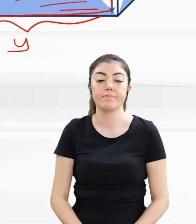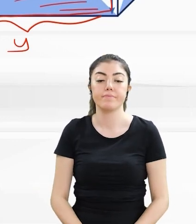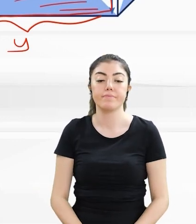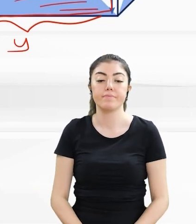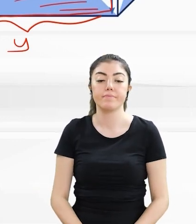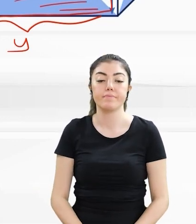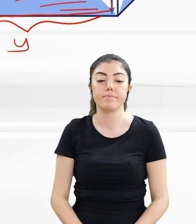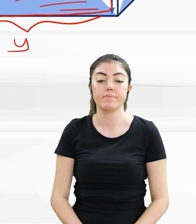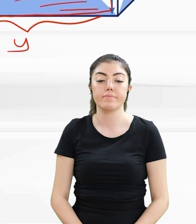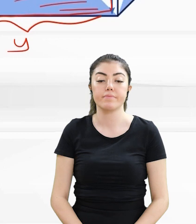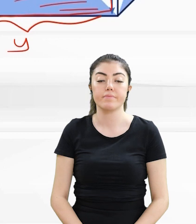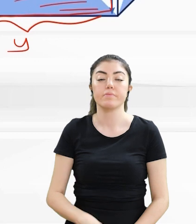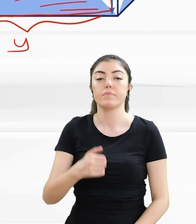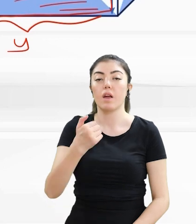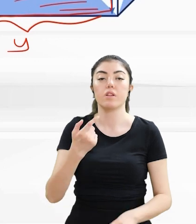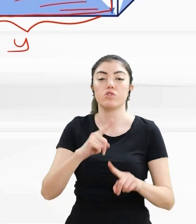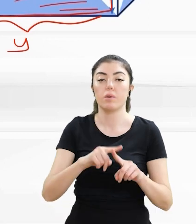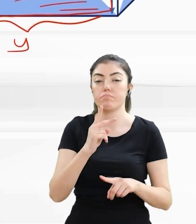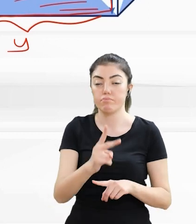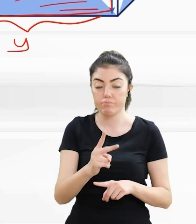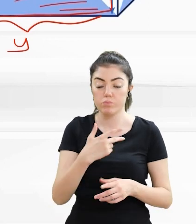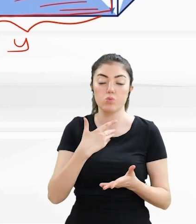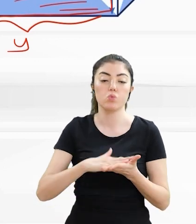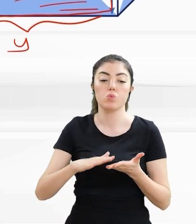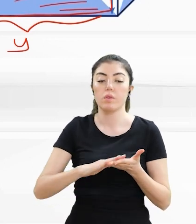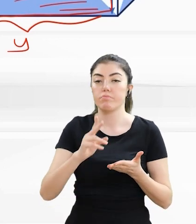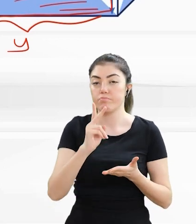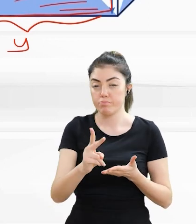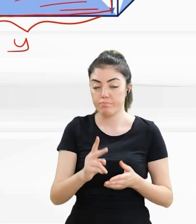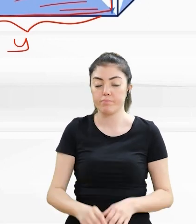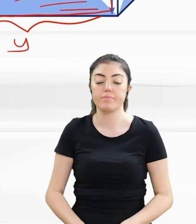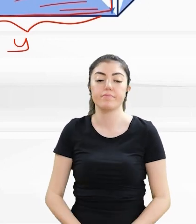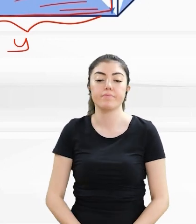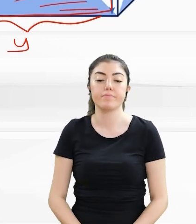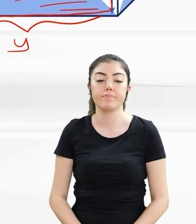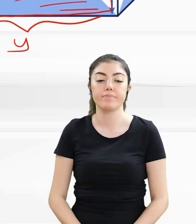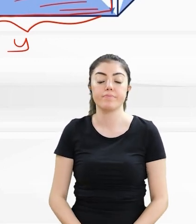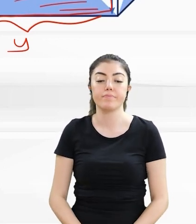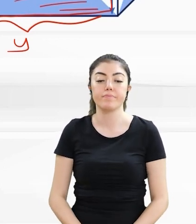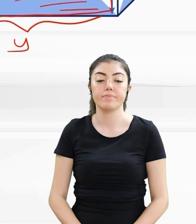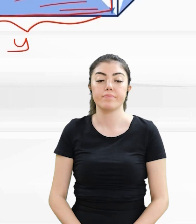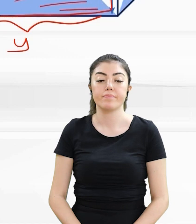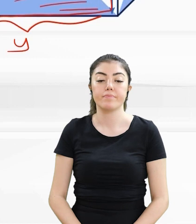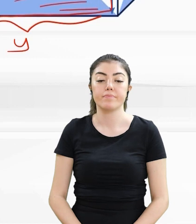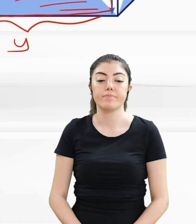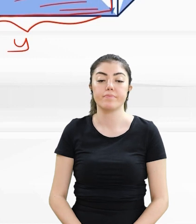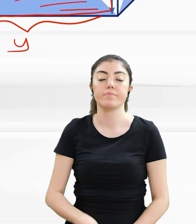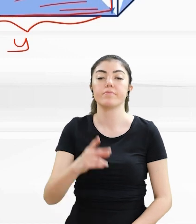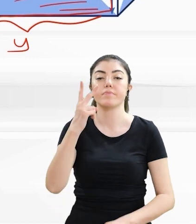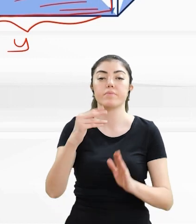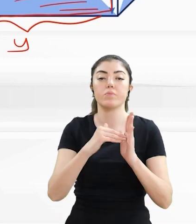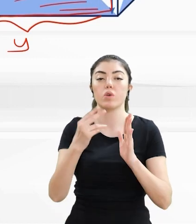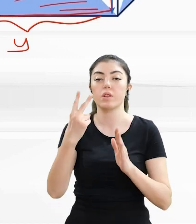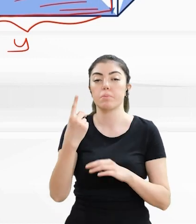cevabını buldum şimdi bir de bunu ne yapacağım altıyla Çarpacağım Yani aslında 61 ile Çarpacağım Öyleyse sadeleştirme Yapalım iki